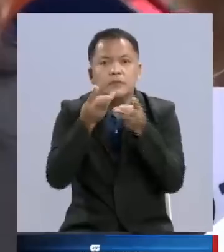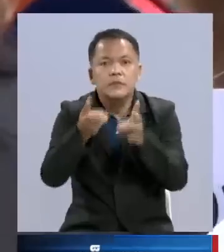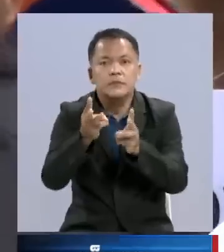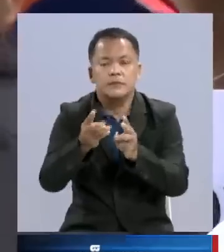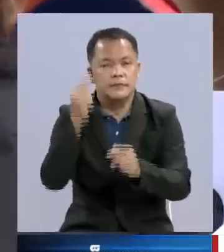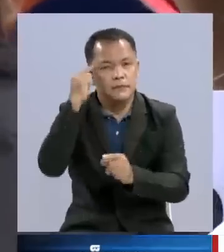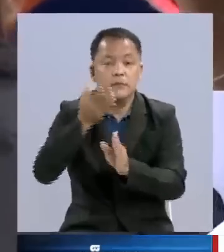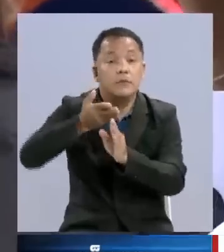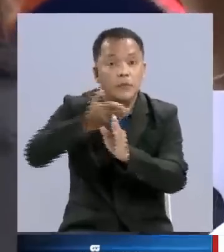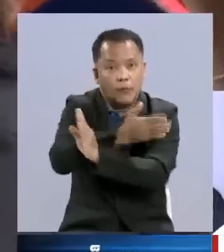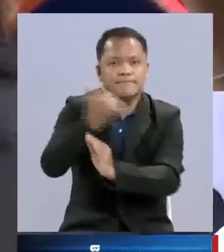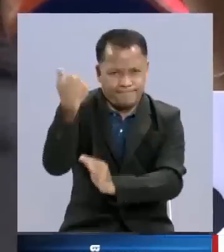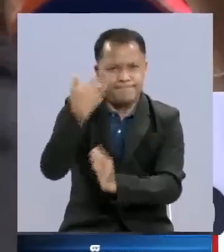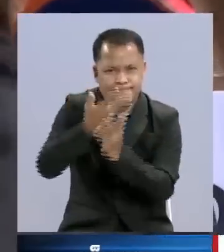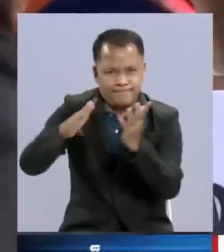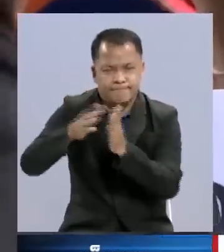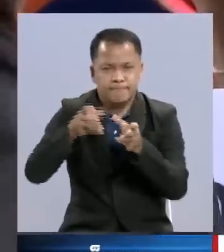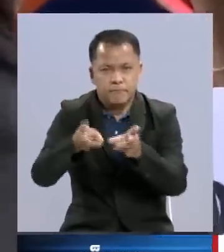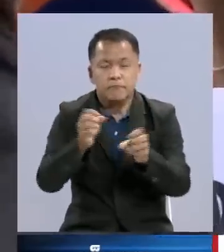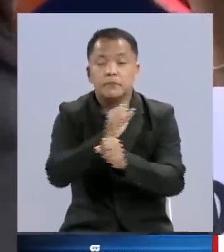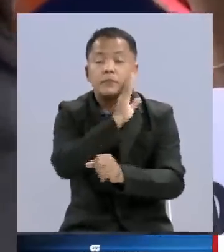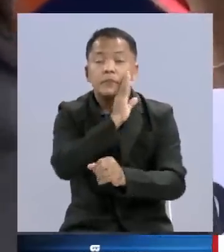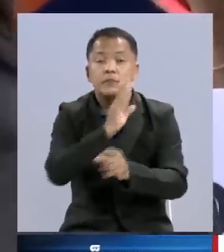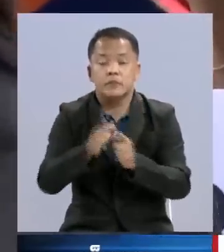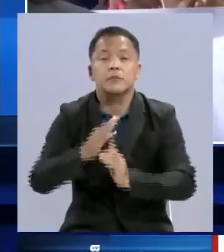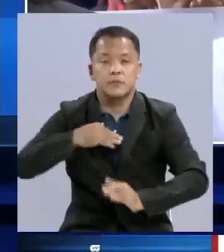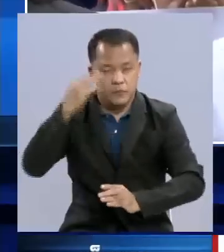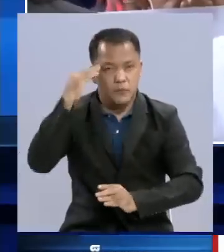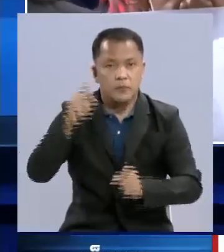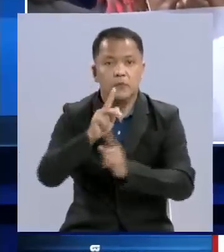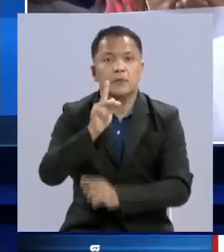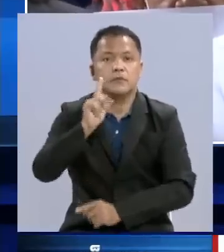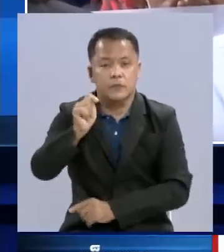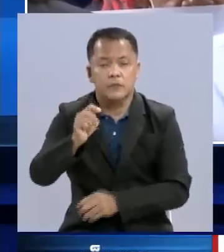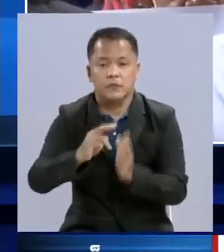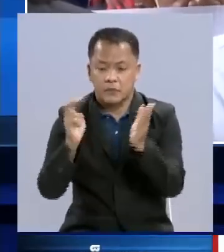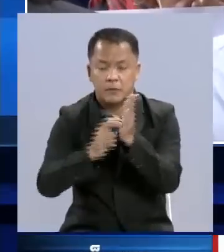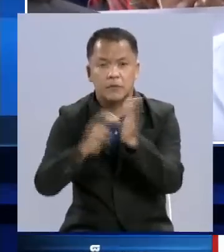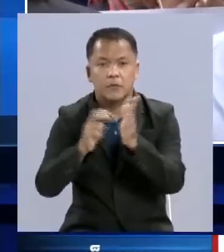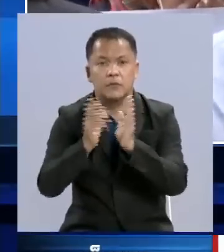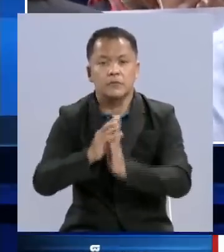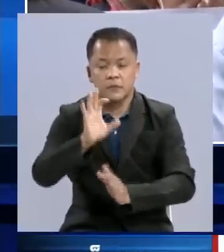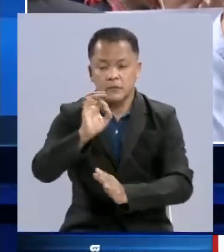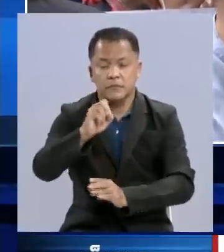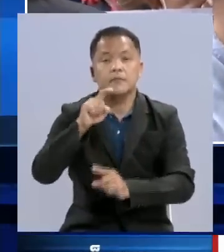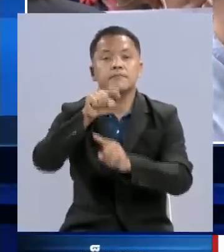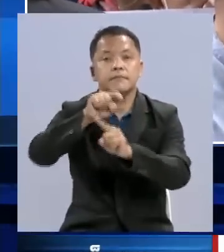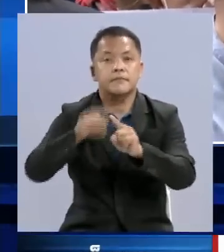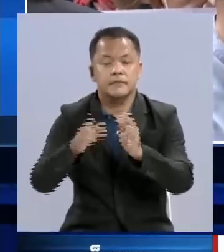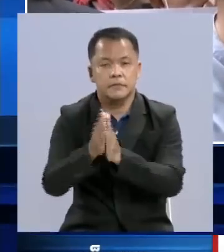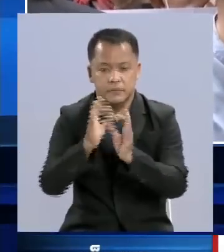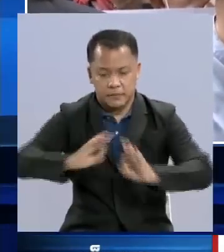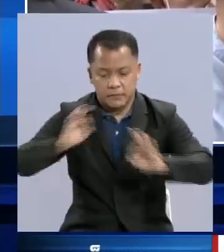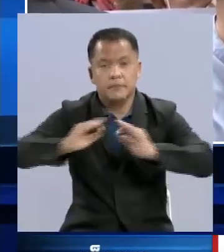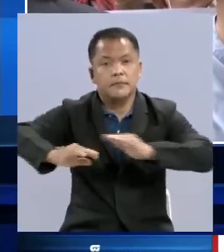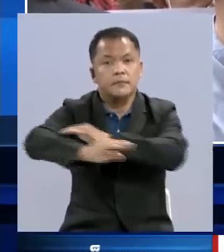วคิดล่วงหน้าเอาไว้แล้วทั้งกรณีที่เราทราบกันดีครับว่ากกต.จะรับรองผลเพียงแค่ 95% ก็ต้องไปดูฐ